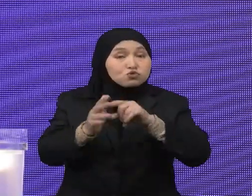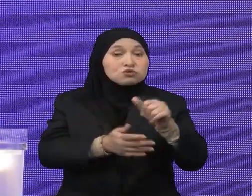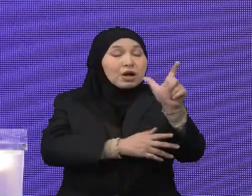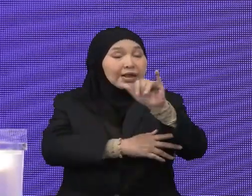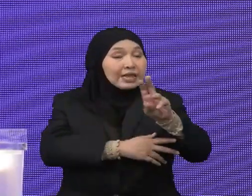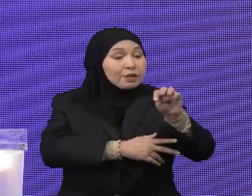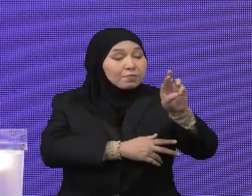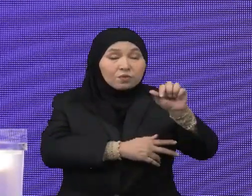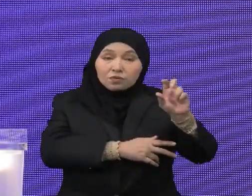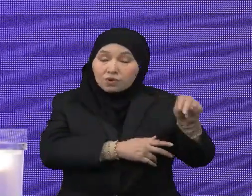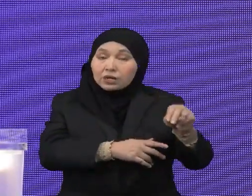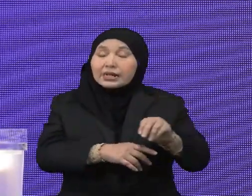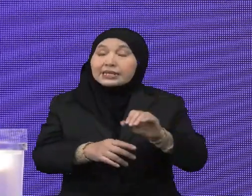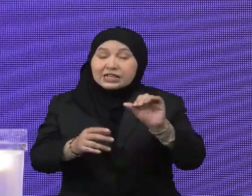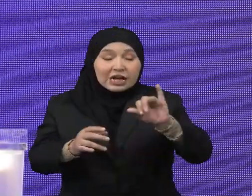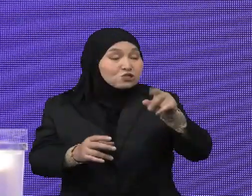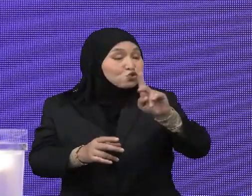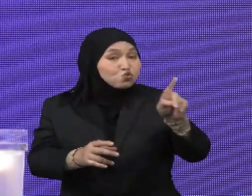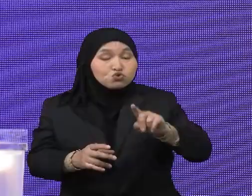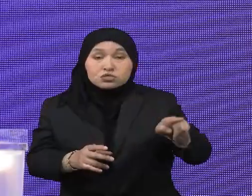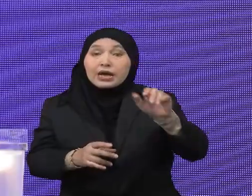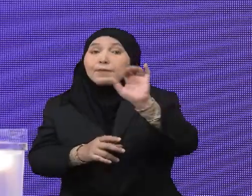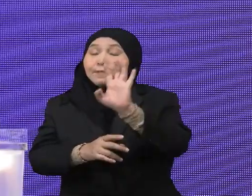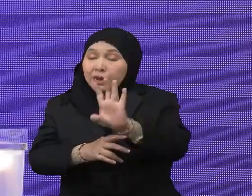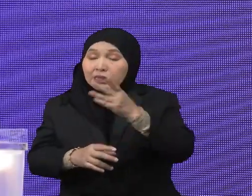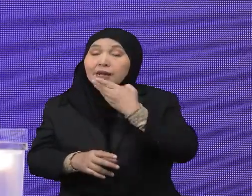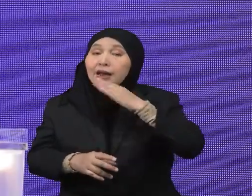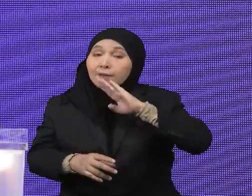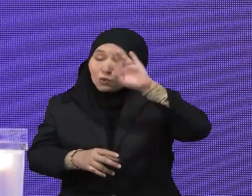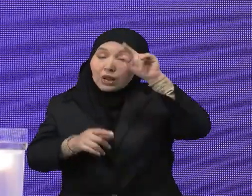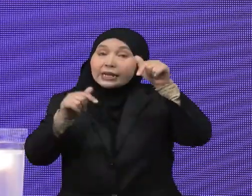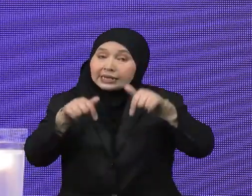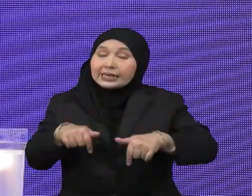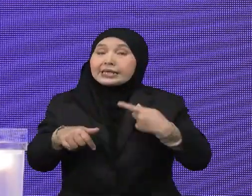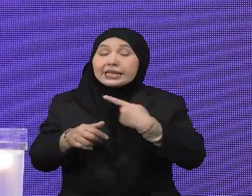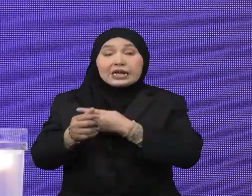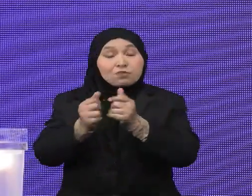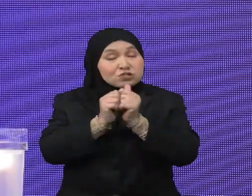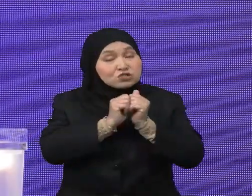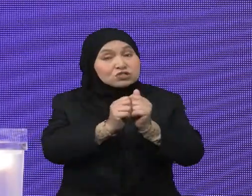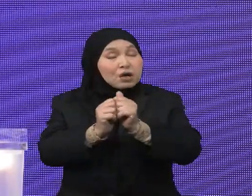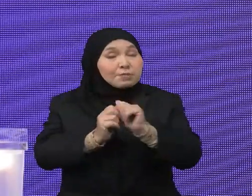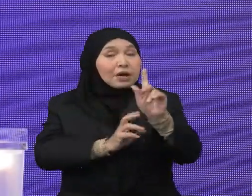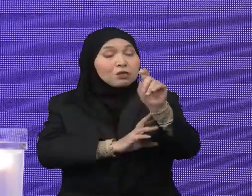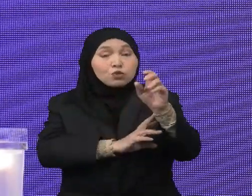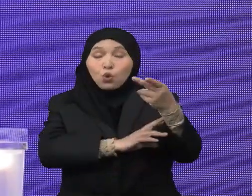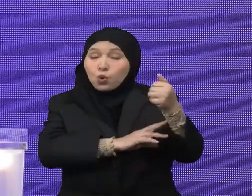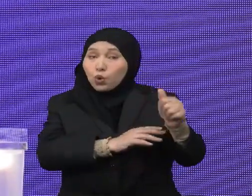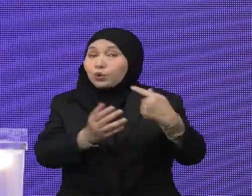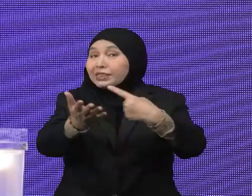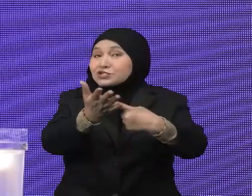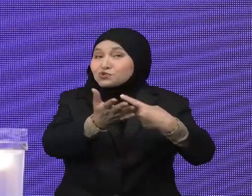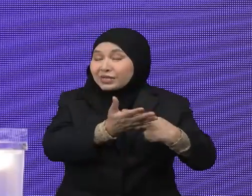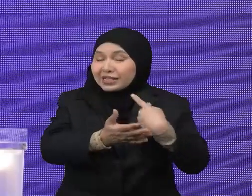surah yang ketiga dalam juz yang keempat dan alhamdulillah pada hari ini kita akan bersama dengan tokoh diskusi kita